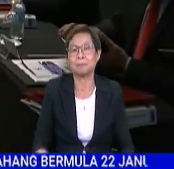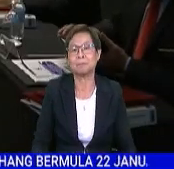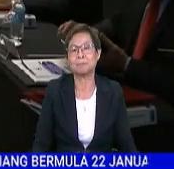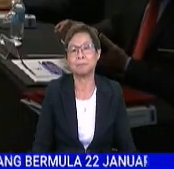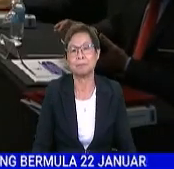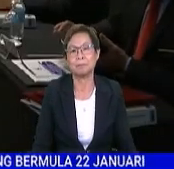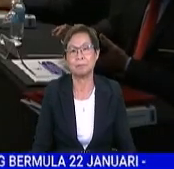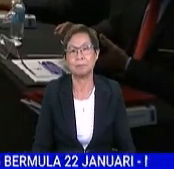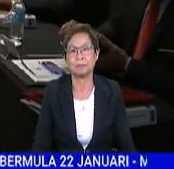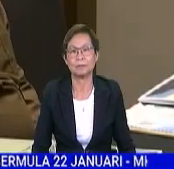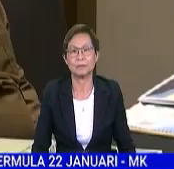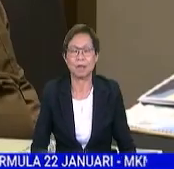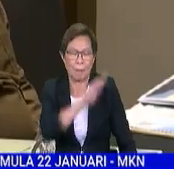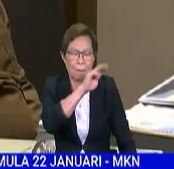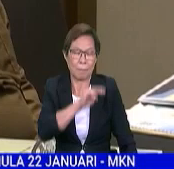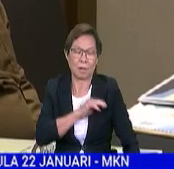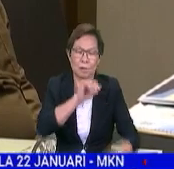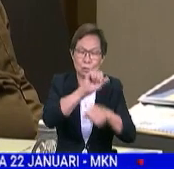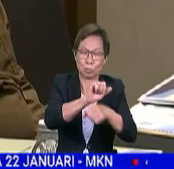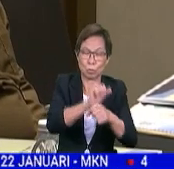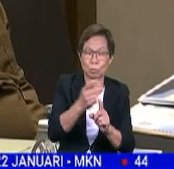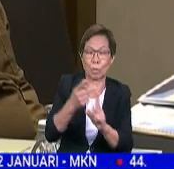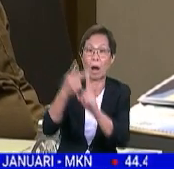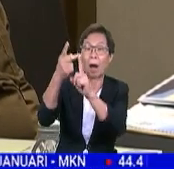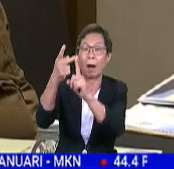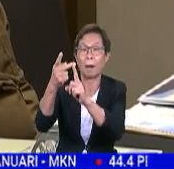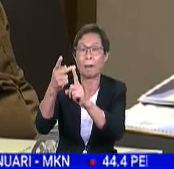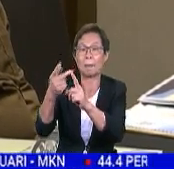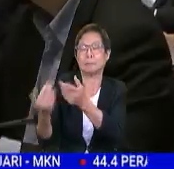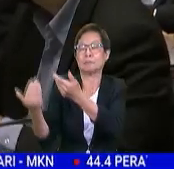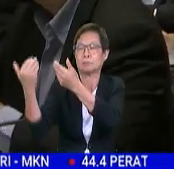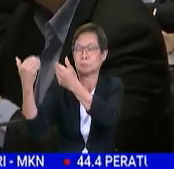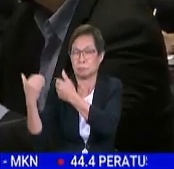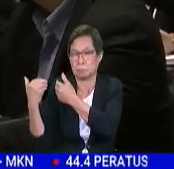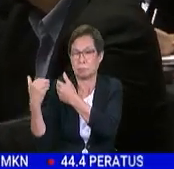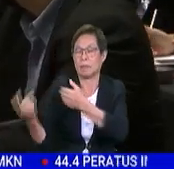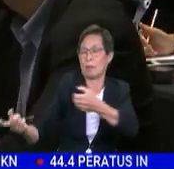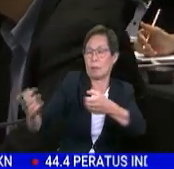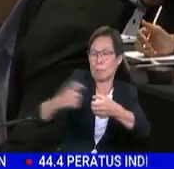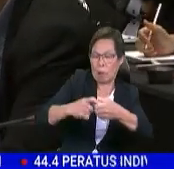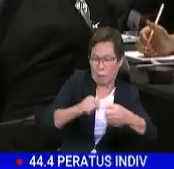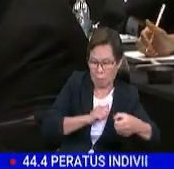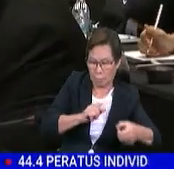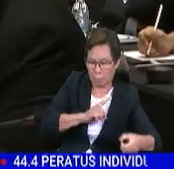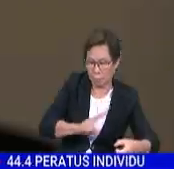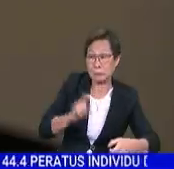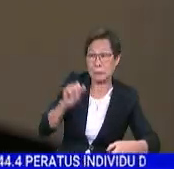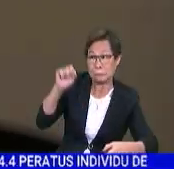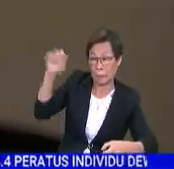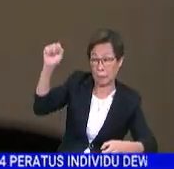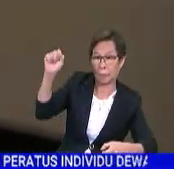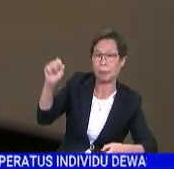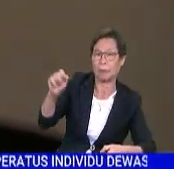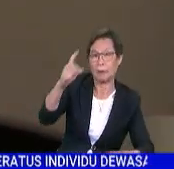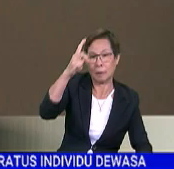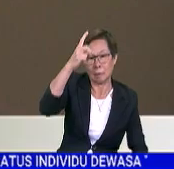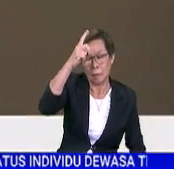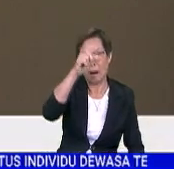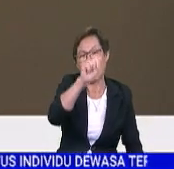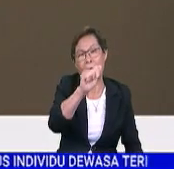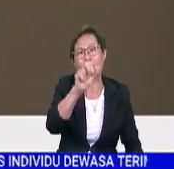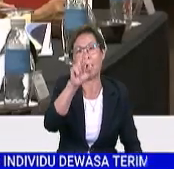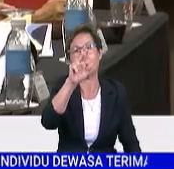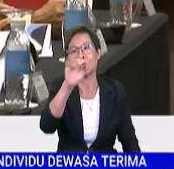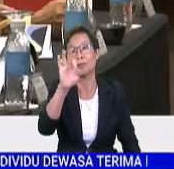daerah menurut menteri tugas-tugas khas yang juga bertanggungjawab terhadap hal ehwal agama Islam di Sabah Datuk Mohamad Arifin